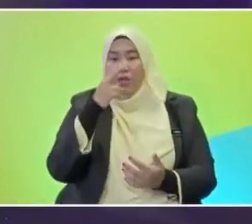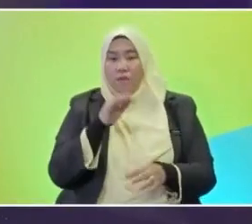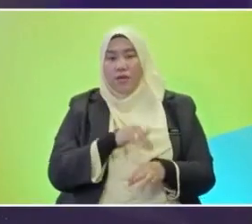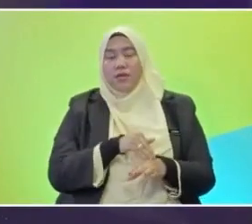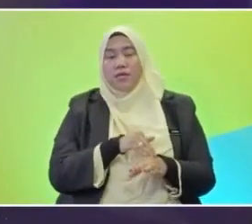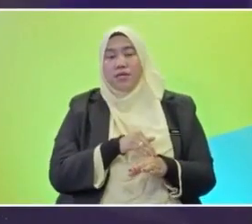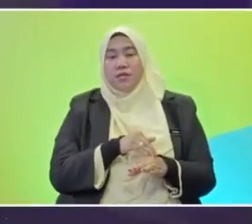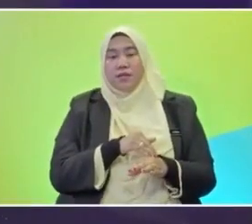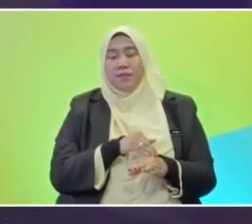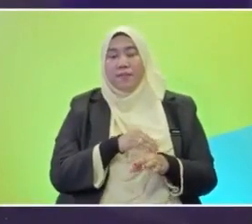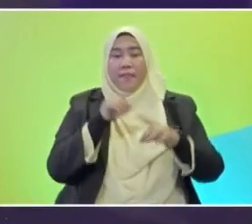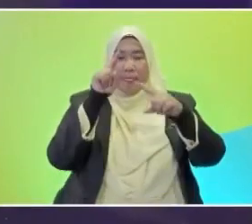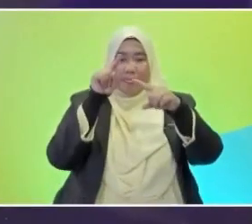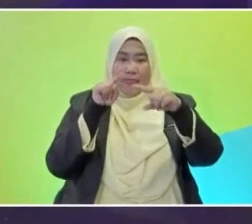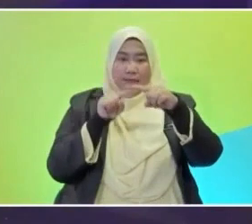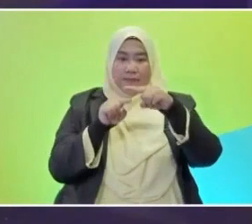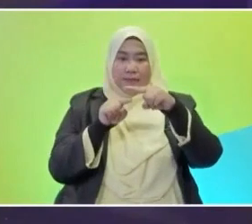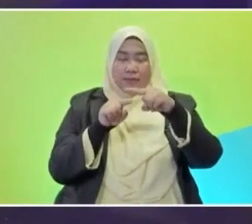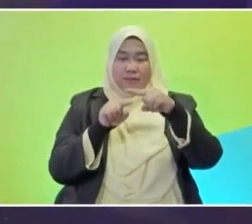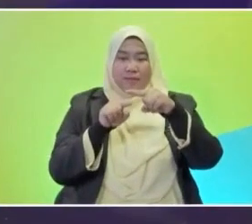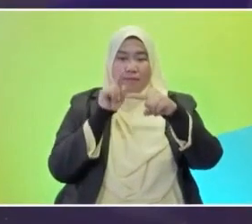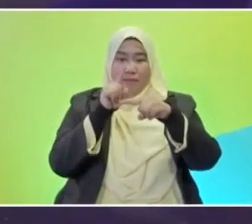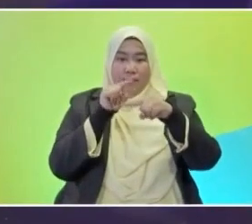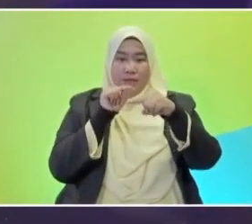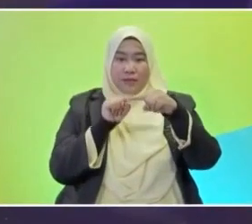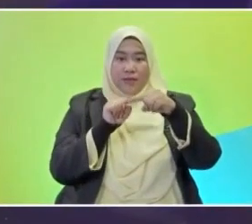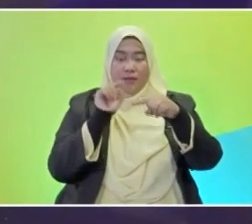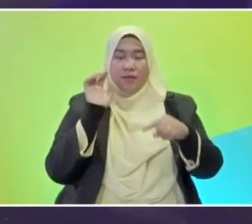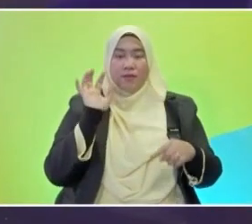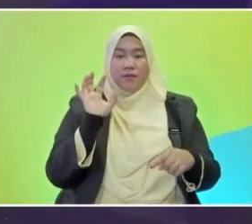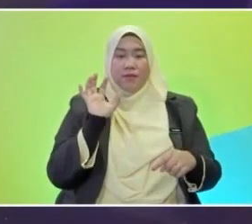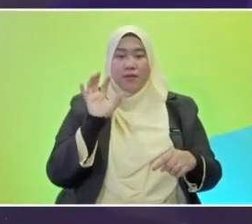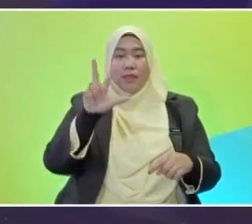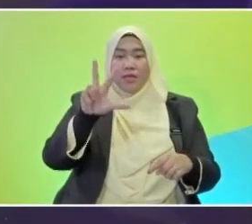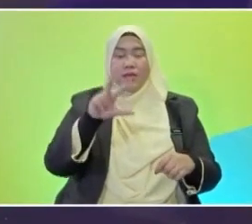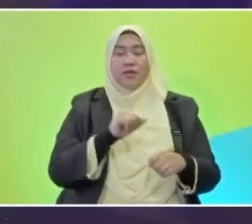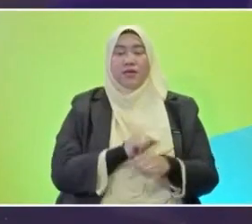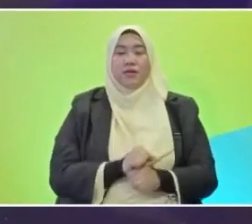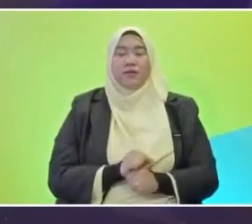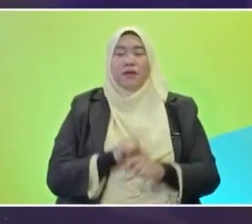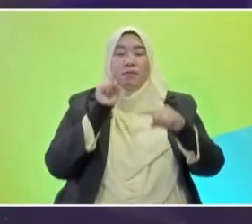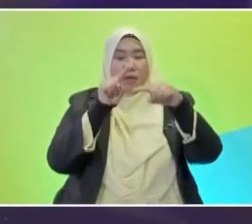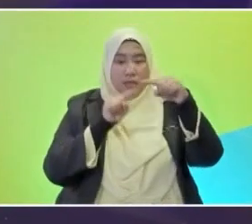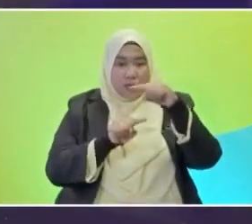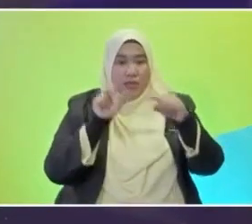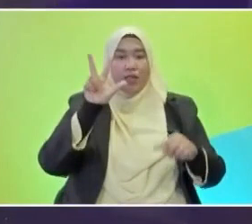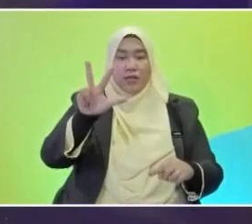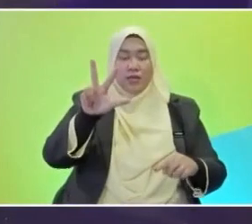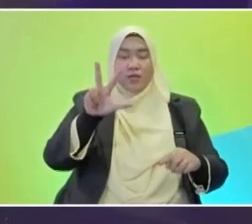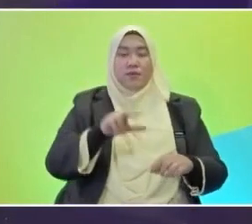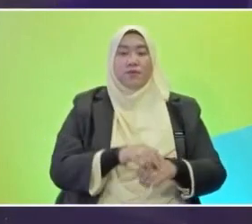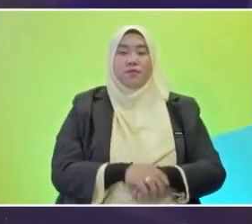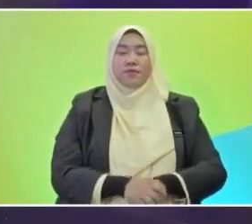Kalau bagikan dengan 3 Darat 5 bagi soal tersebut kita bagikan dengan tiga dulu bagikan dengan 32